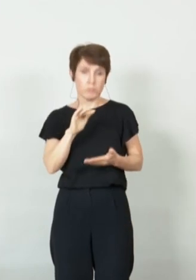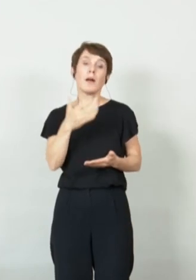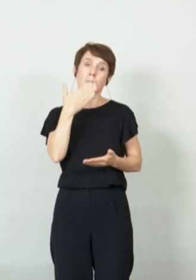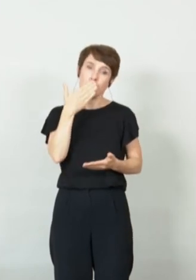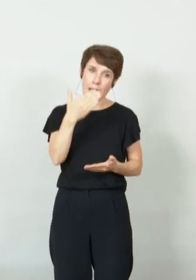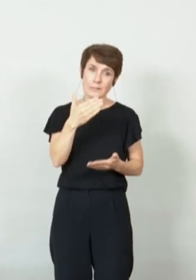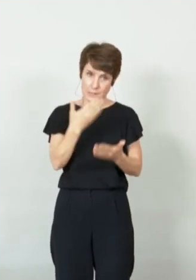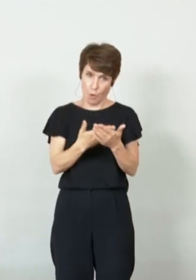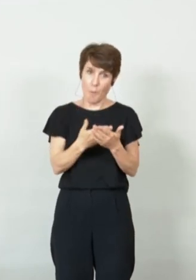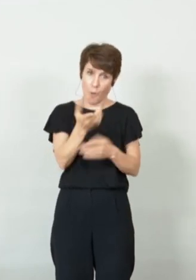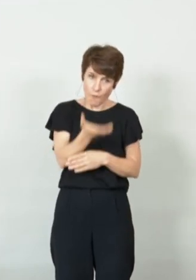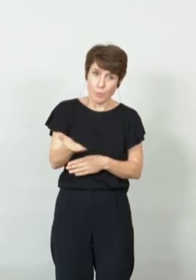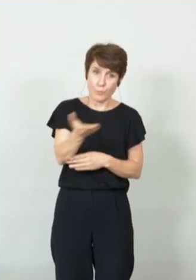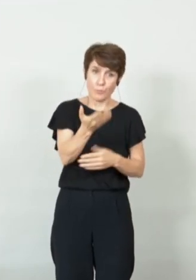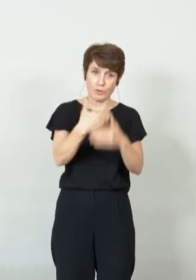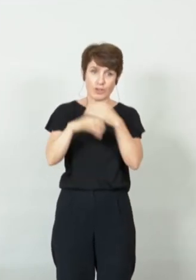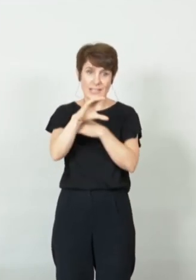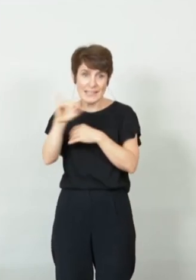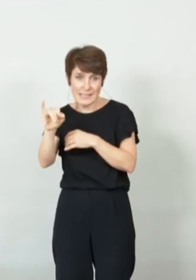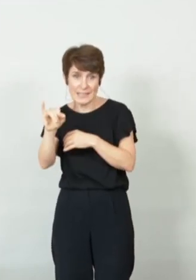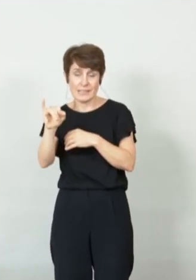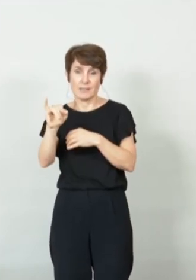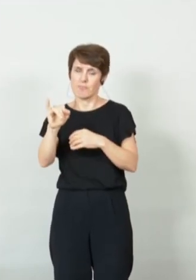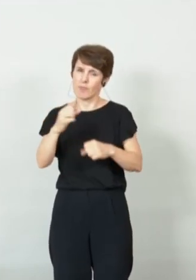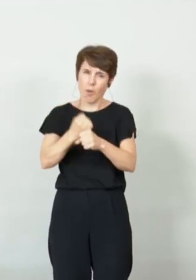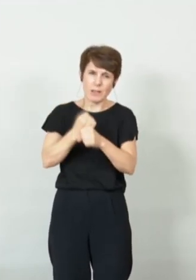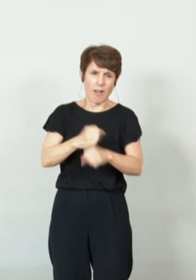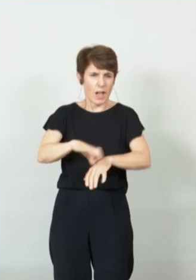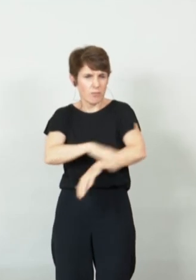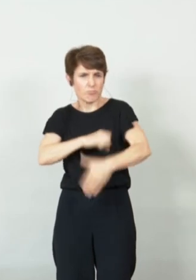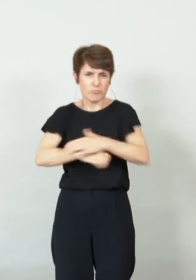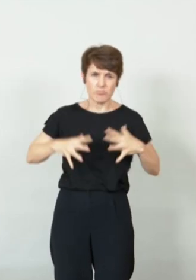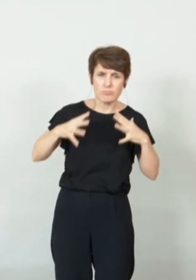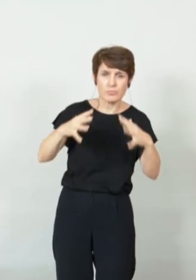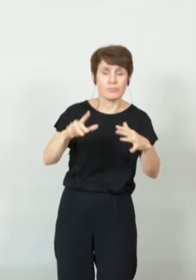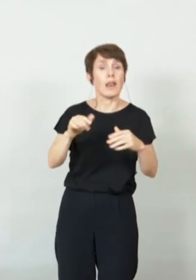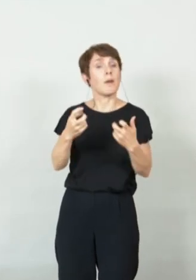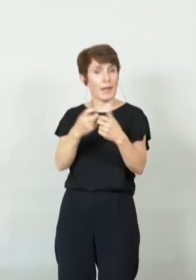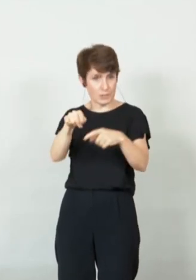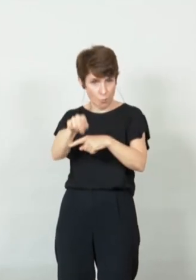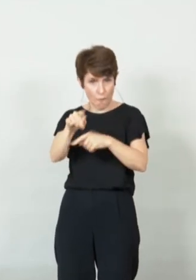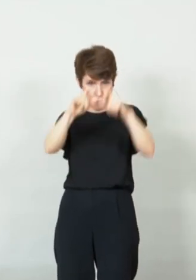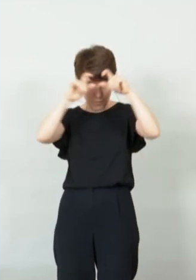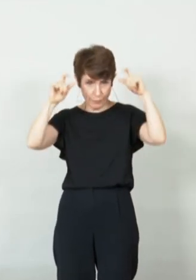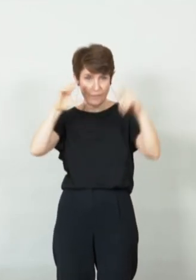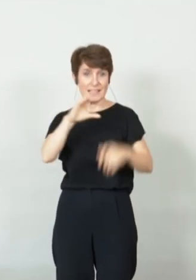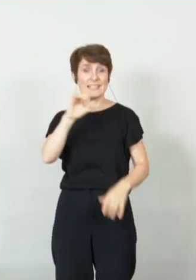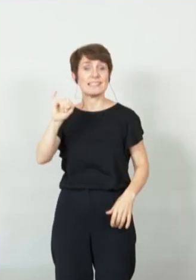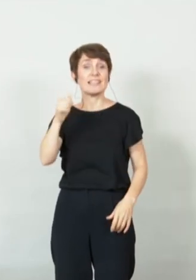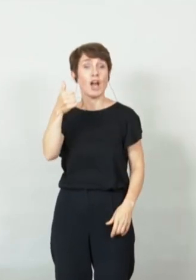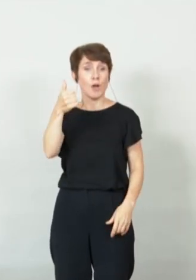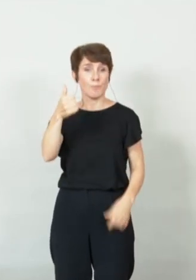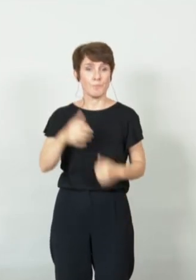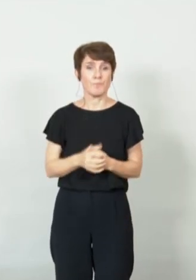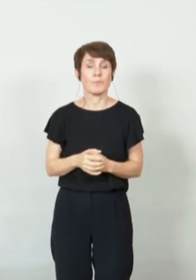et du travail qui est fait au sein des CCI et ici en l'occurrence le CCI 1 vous m'interrogez là sur